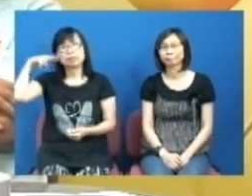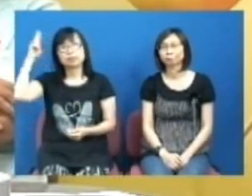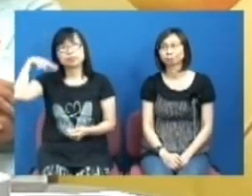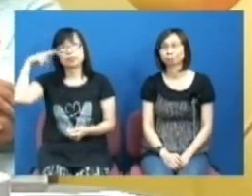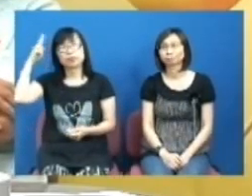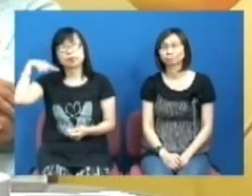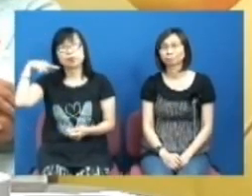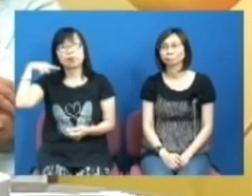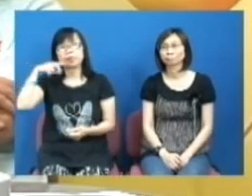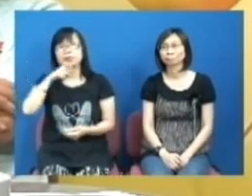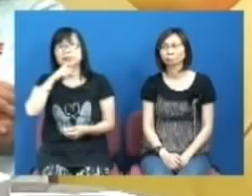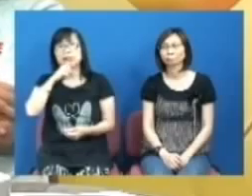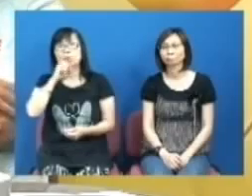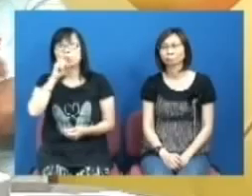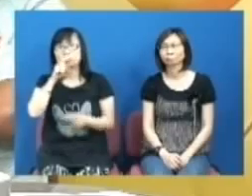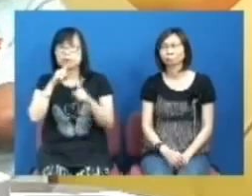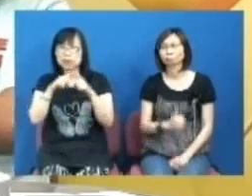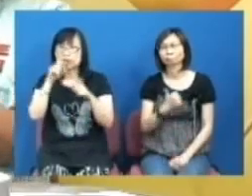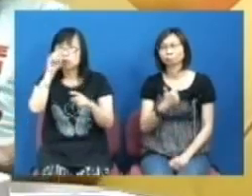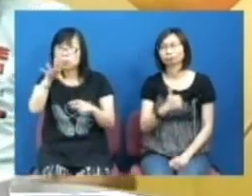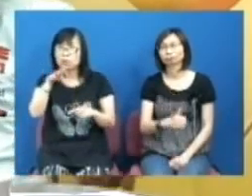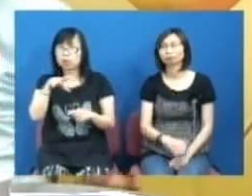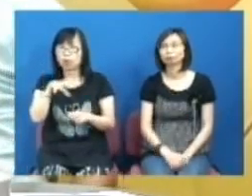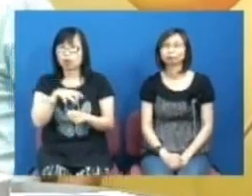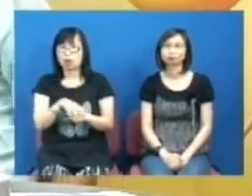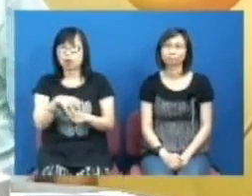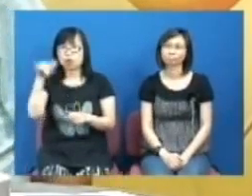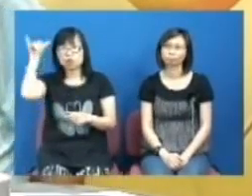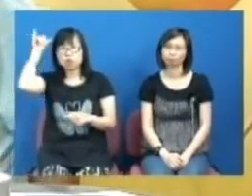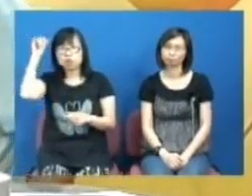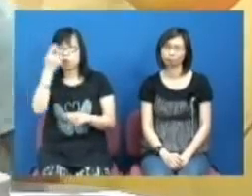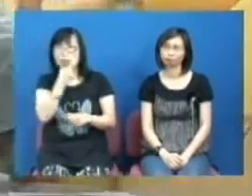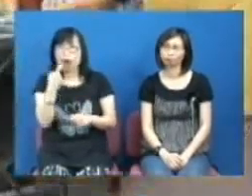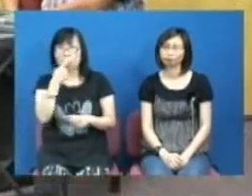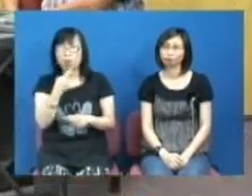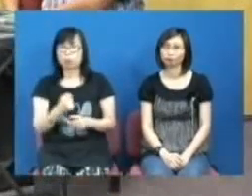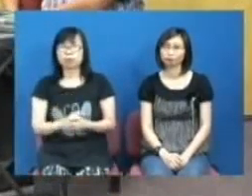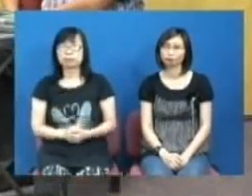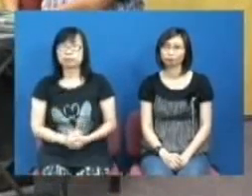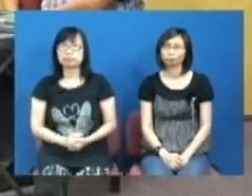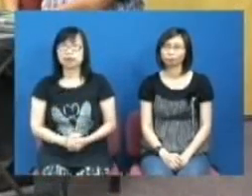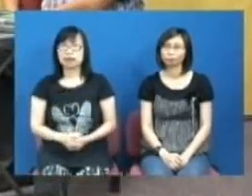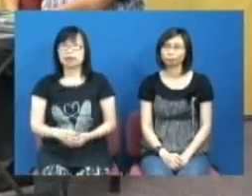成日有人講粗口，你俾佢 tick 啊嘛 ，tick 先知啊嘛。如果你整體嚟講，